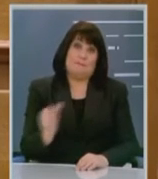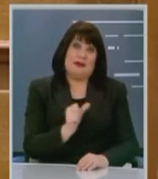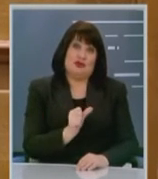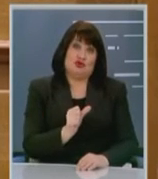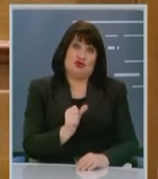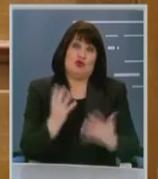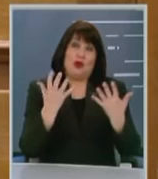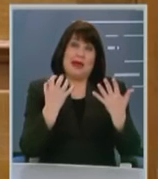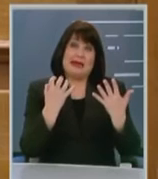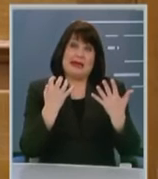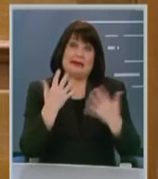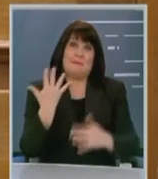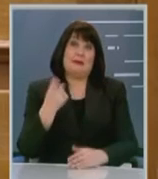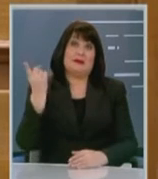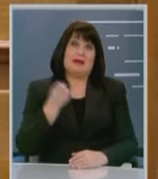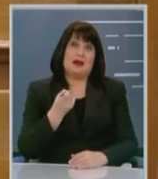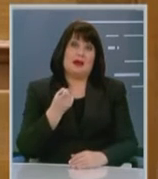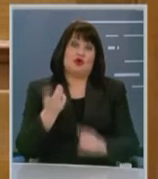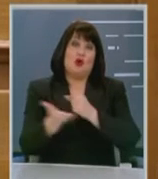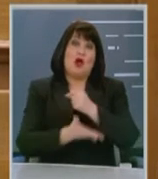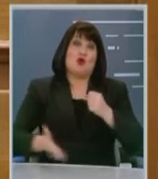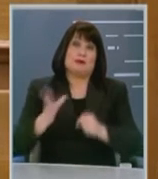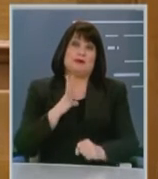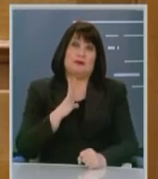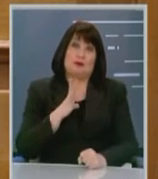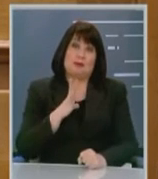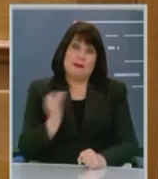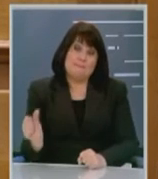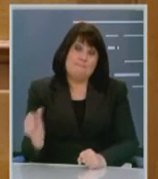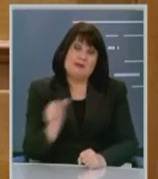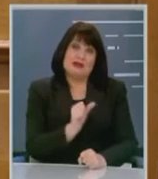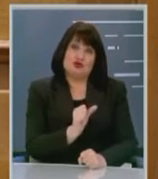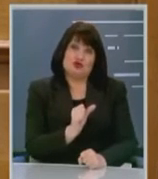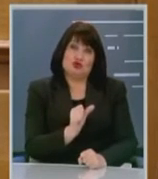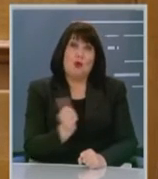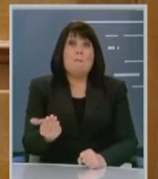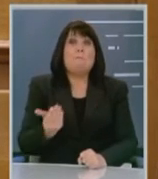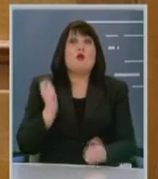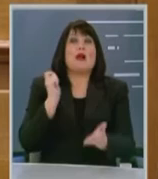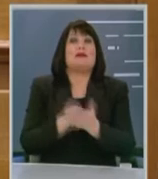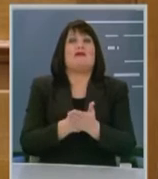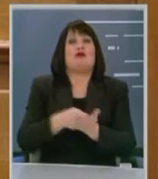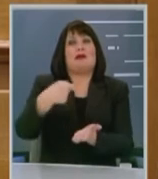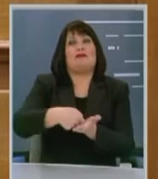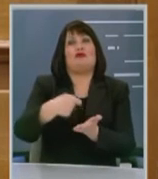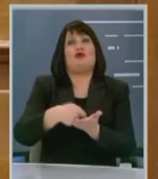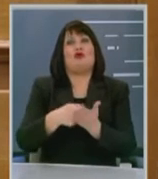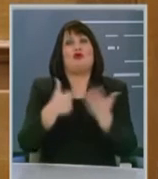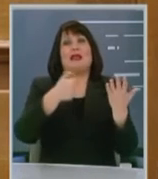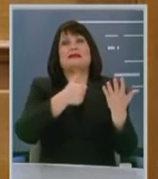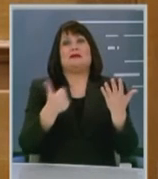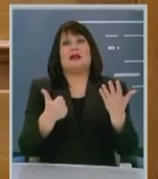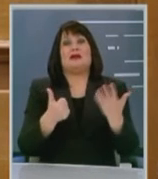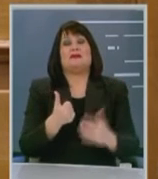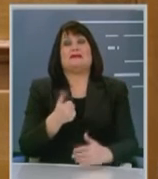στο 95% των αγροτών η προκαταβολή φόρου ύψους